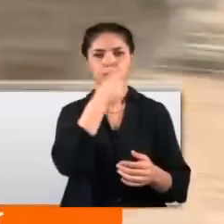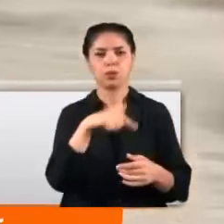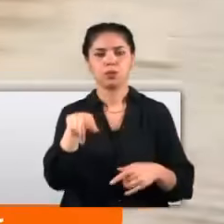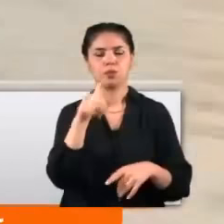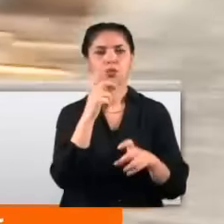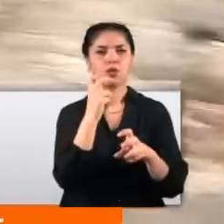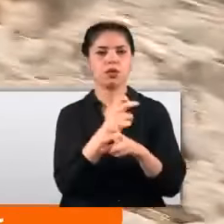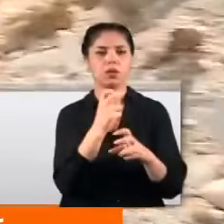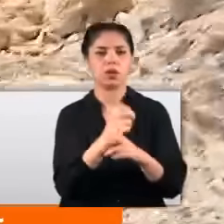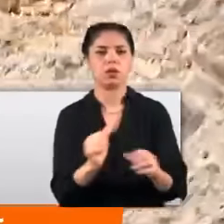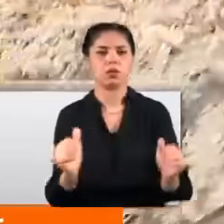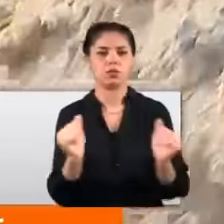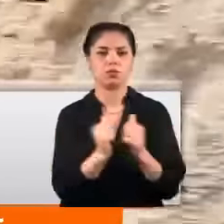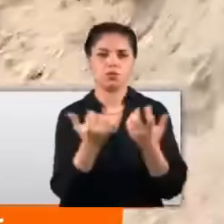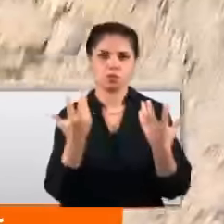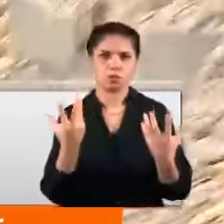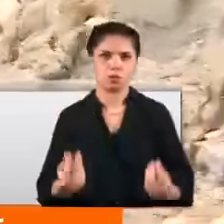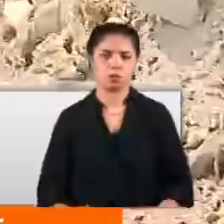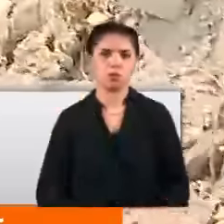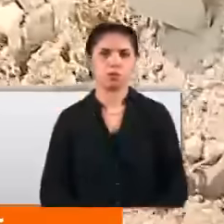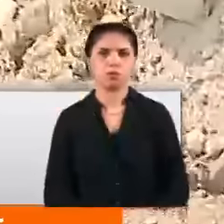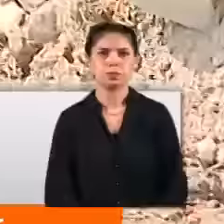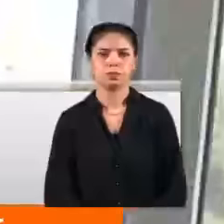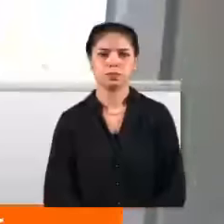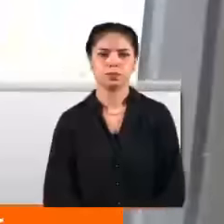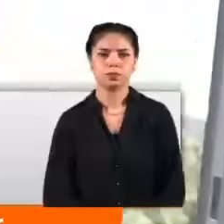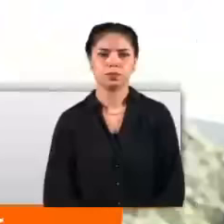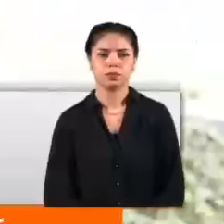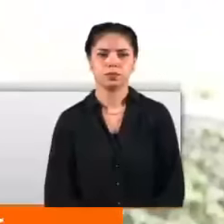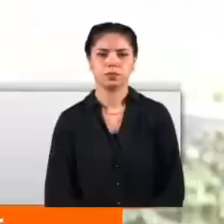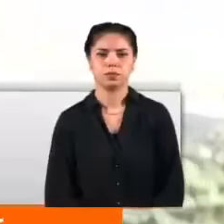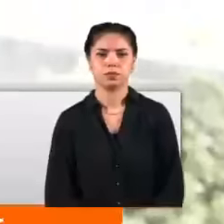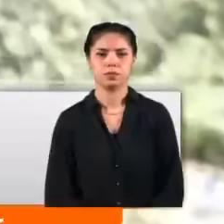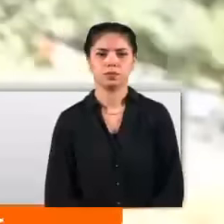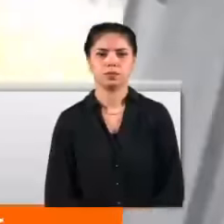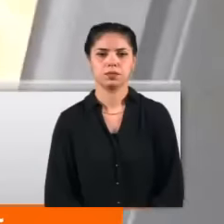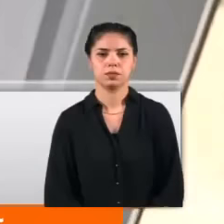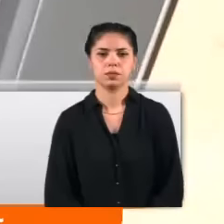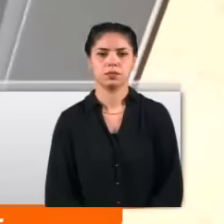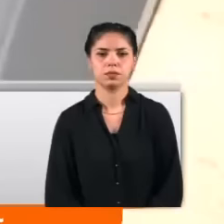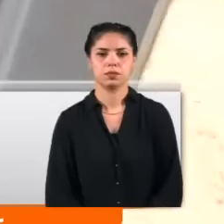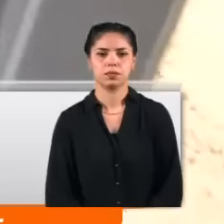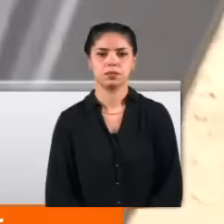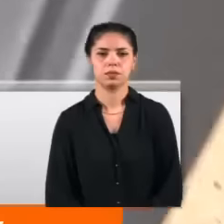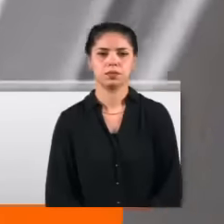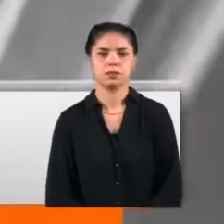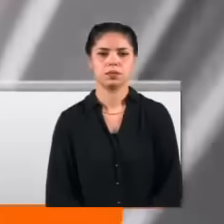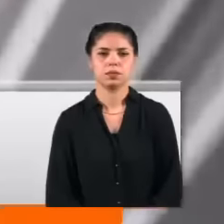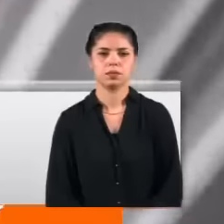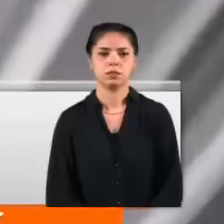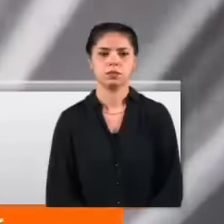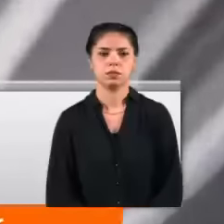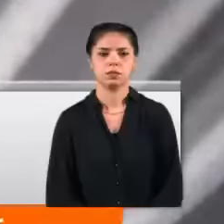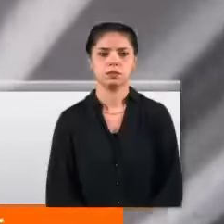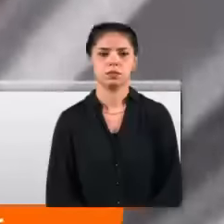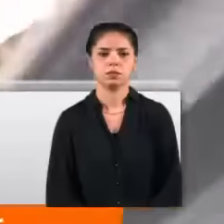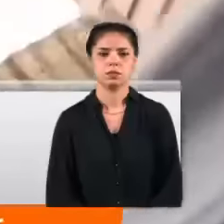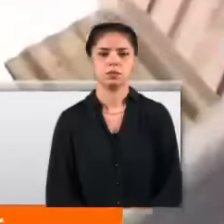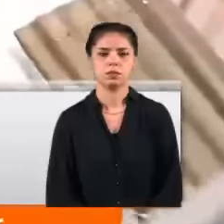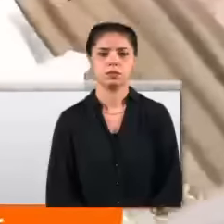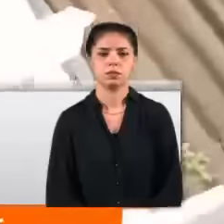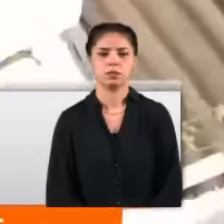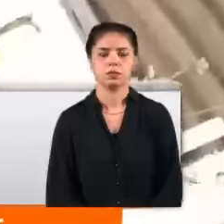riski kat be kat daha da artırıyor. Bütün evlerimiz abi şöyle gördüğünüz gibi uçuruma birebir olacak. Yani herhangi